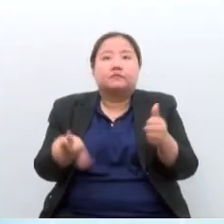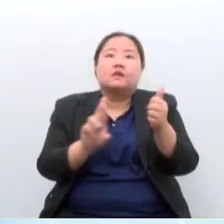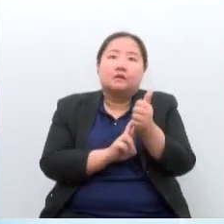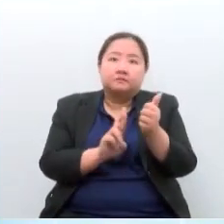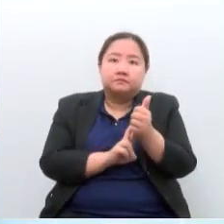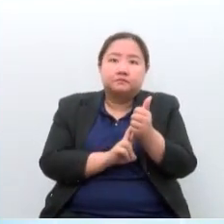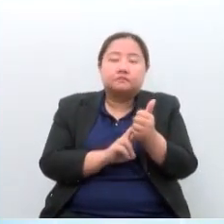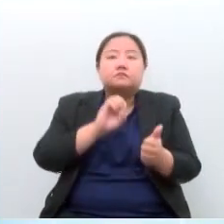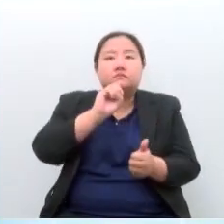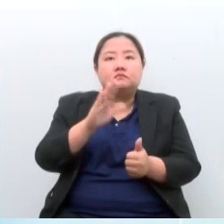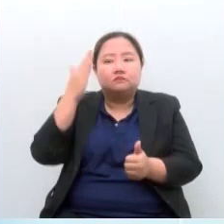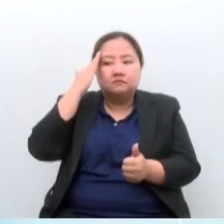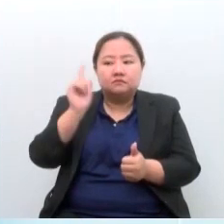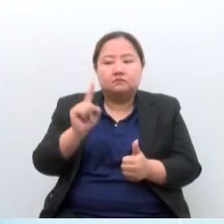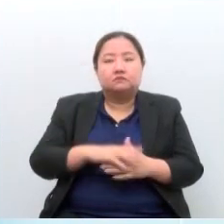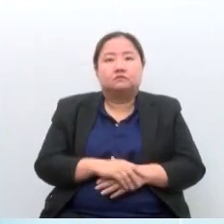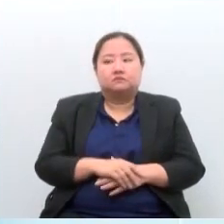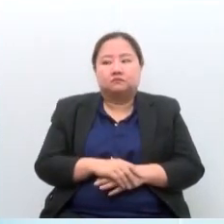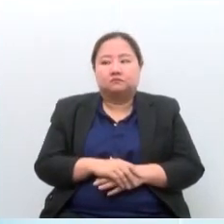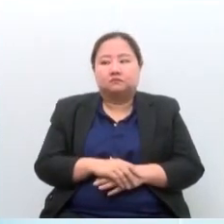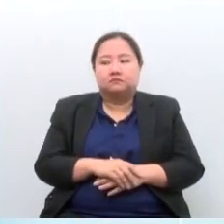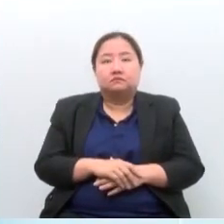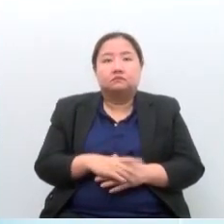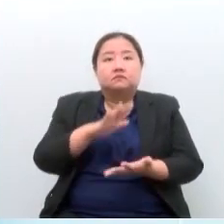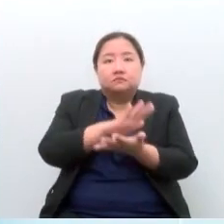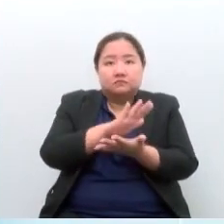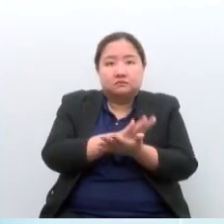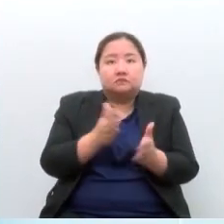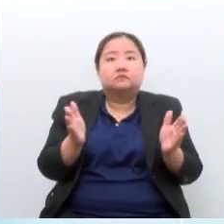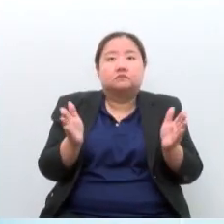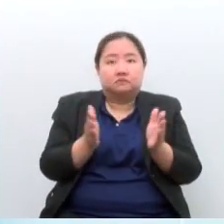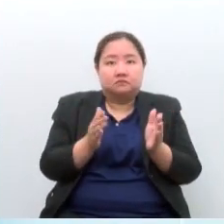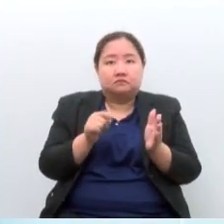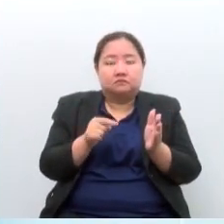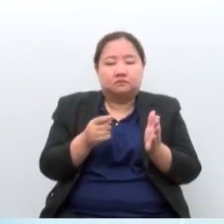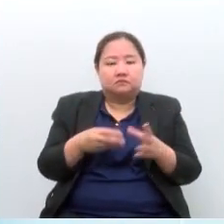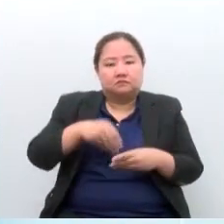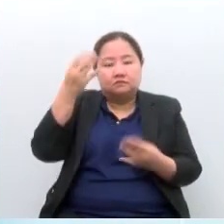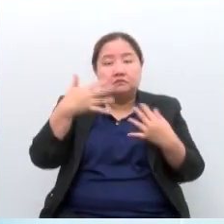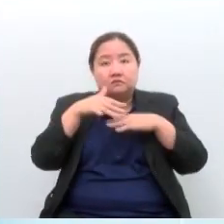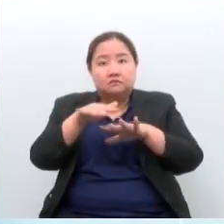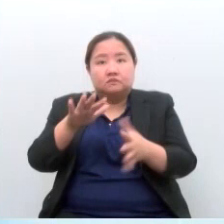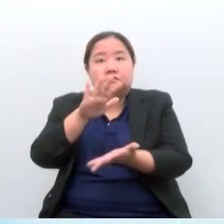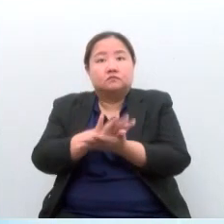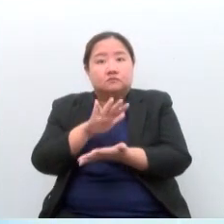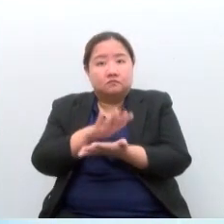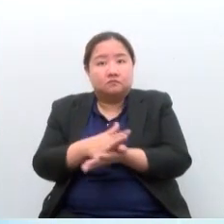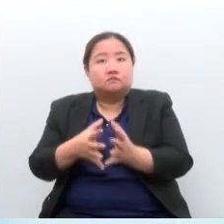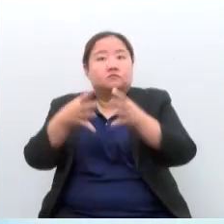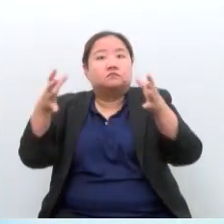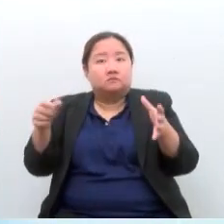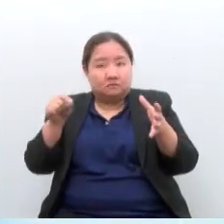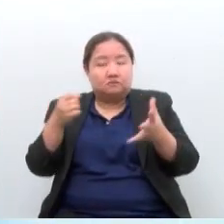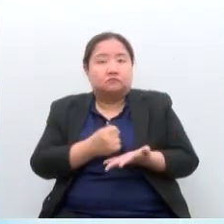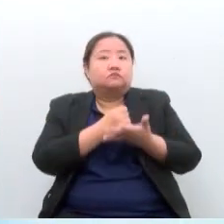พัฒนะได้พูดไปนั้นนะครับกรณีโรงเรียนขนาดเล็กที่นักเรียนไปเรียนรวมกับโรงเรียนหลักเนี่ยซึ่งโรงเรียนหลักเก็ช่วย